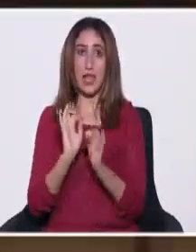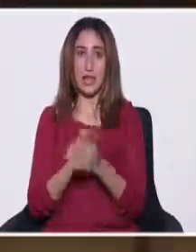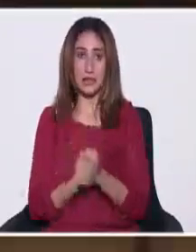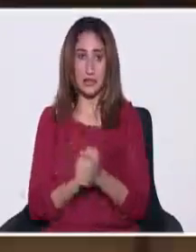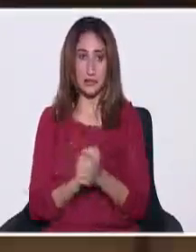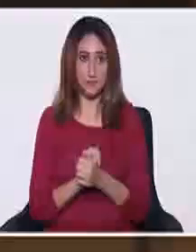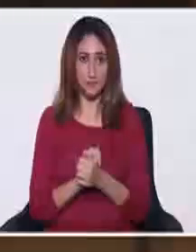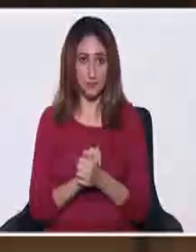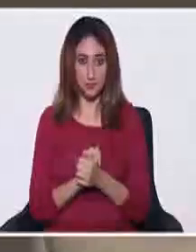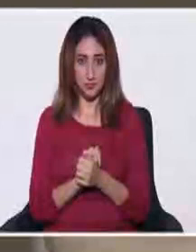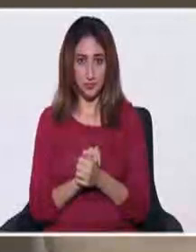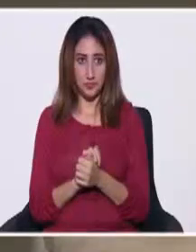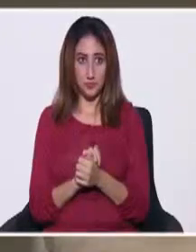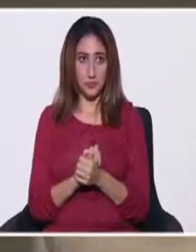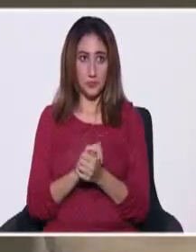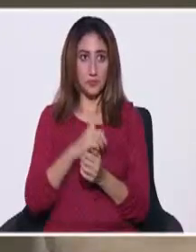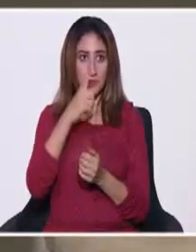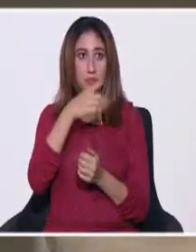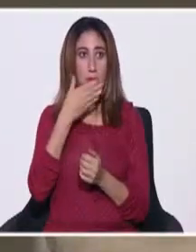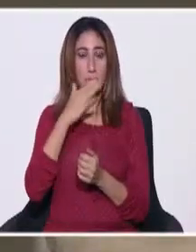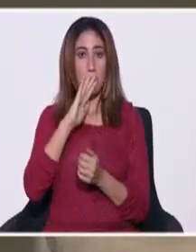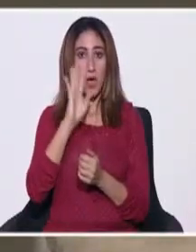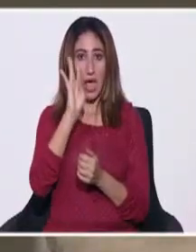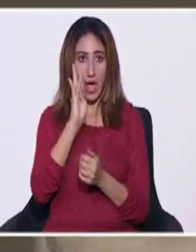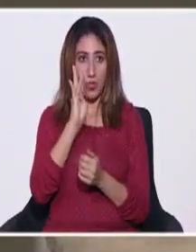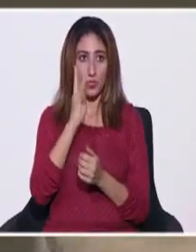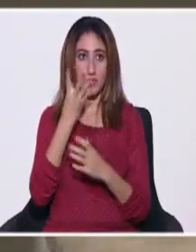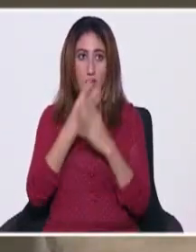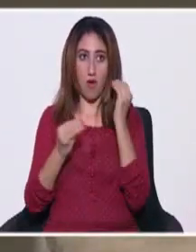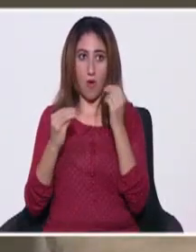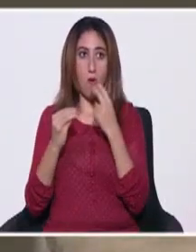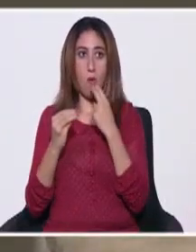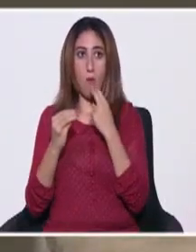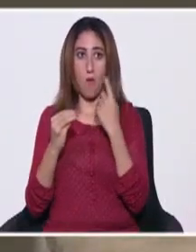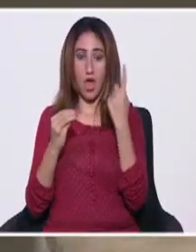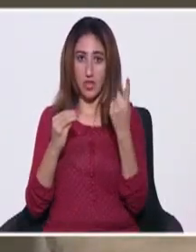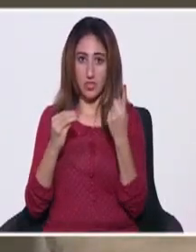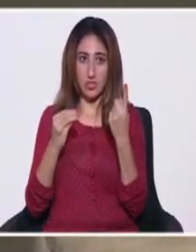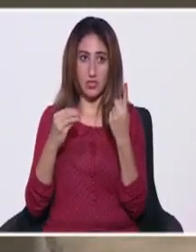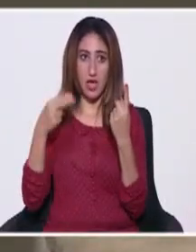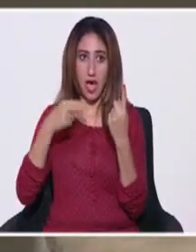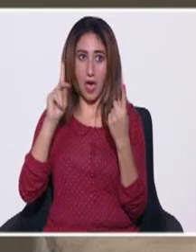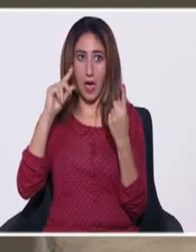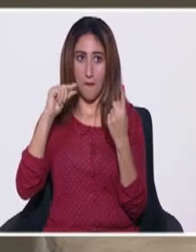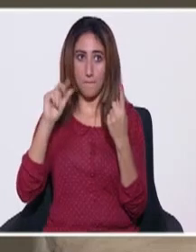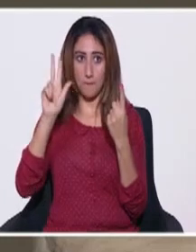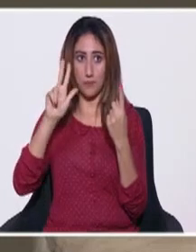تمسكت. تمسكت، وكان نتيجه هذا الحمد لله عبد الرحمن طبيب امتياز